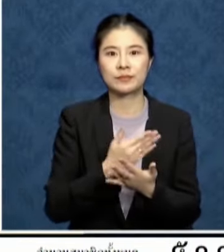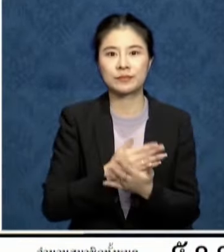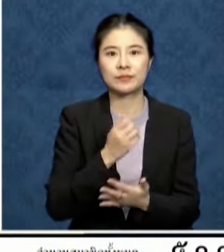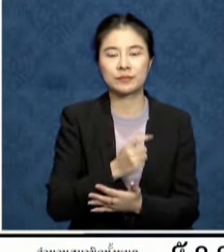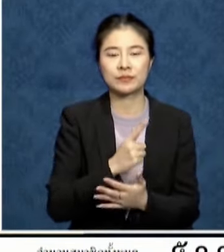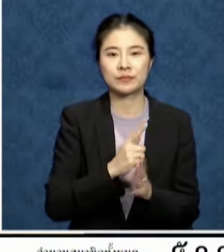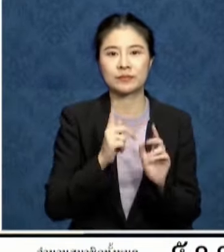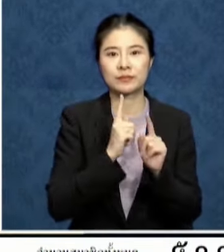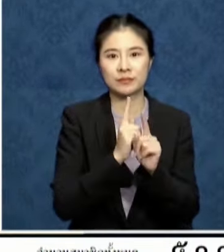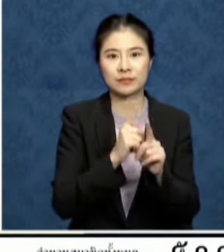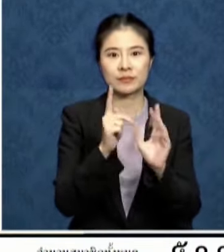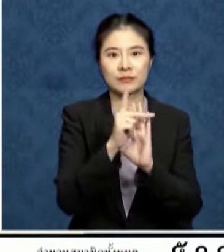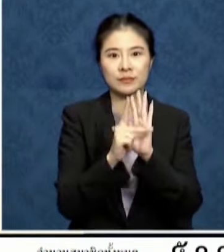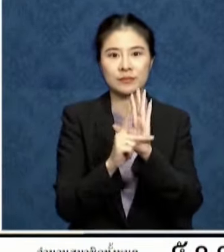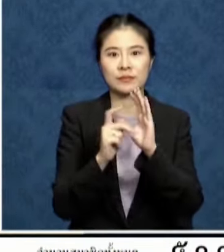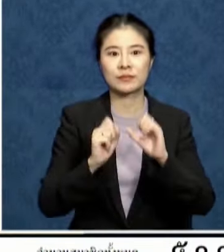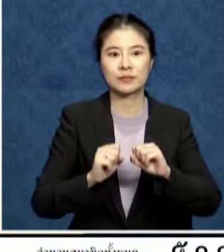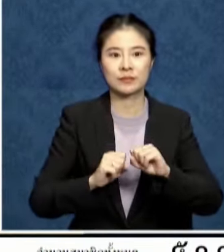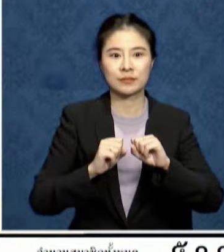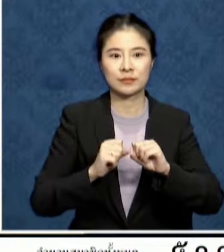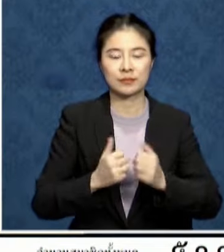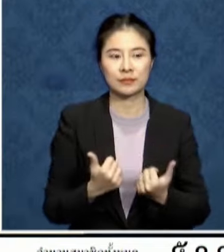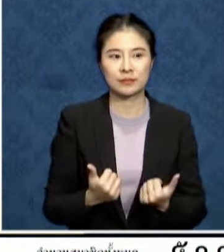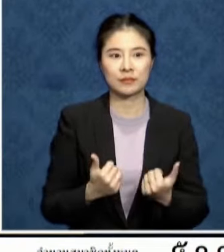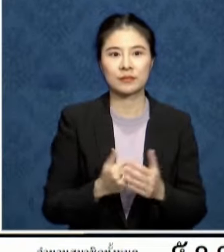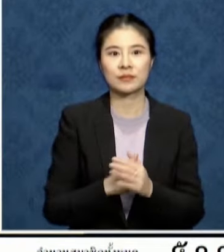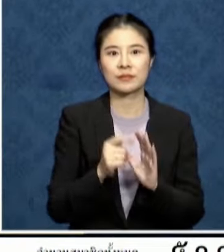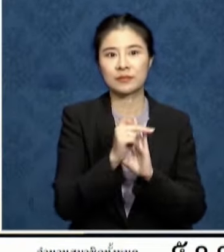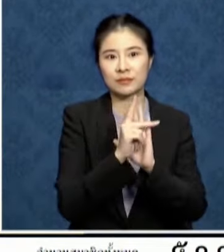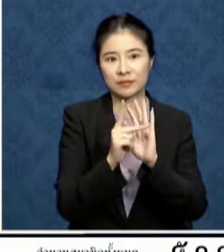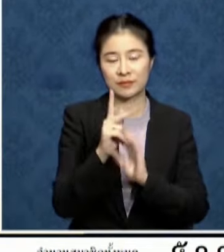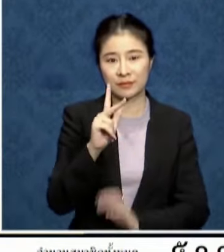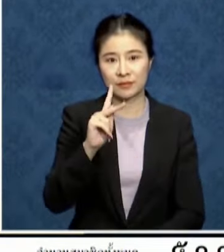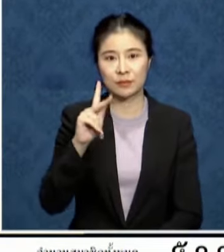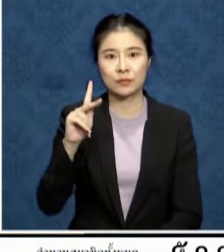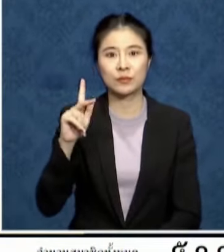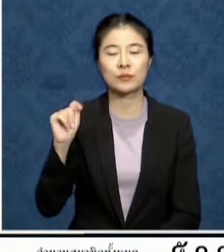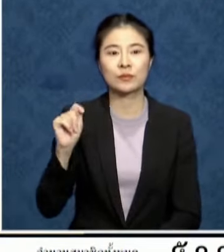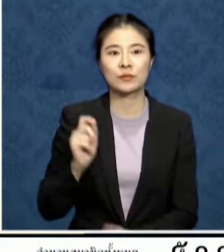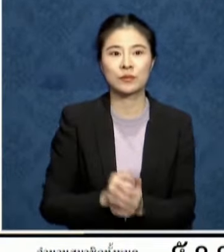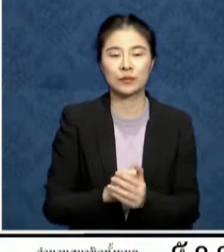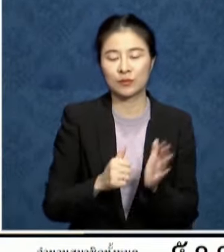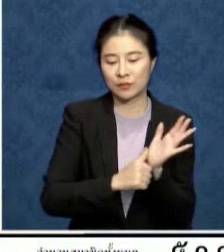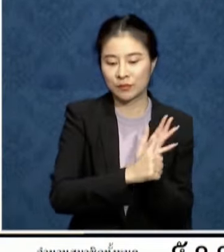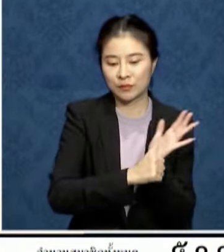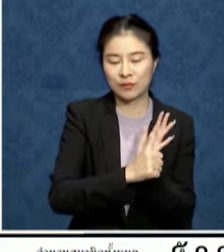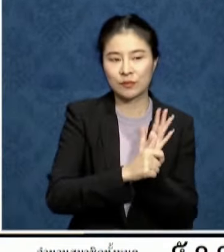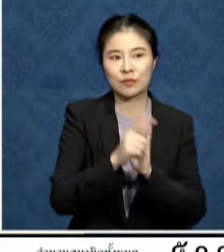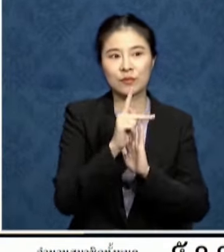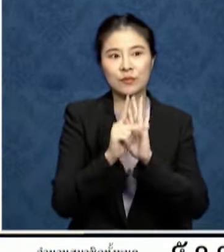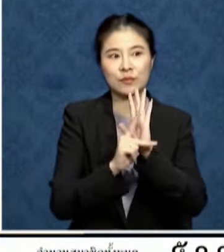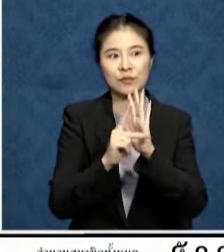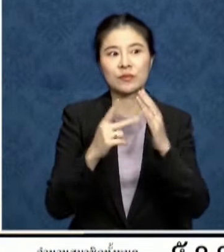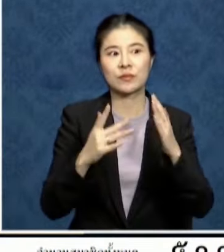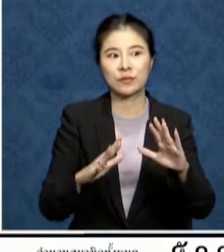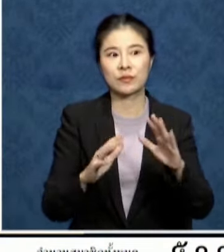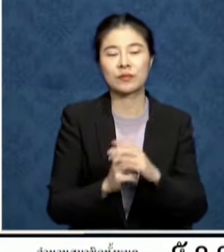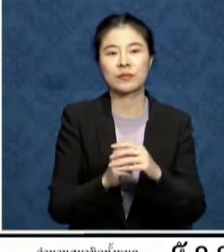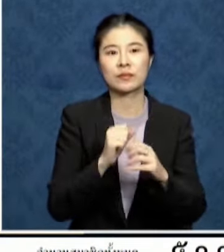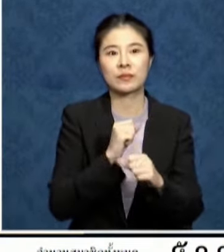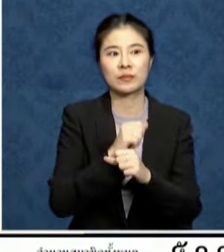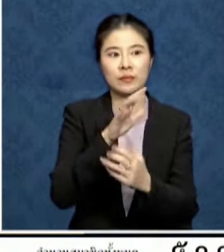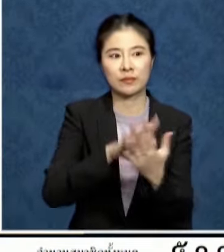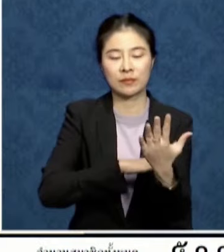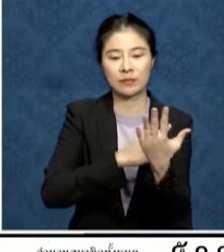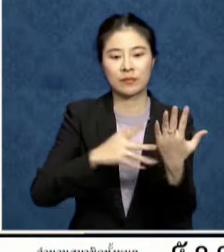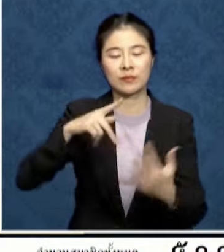ดในกฎหมายประชามติปัจจุบันกกต.ขอมาผมก็จัดให้ครับท่านประธานผมก็เลยแก้ไขทุกมาตราเลยครับและตอนนี้ทำให้ร่างแก้